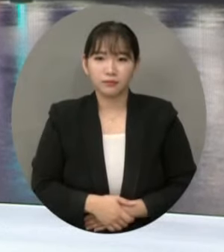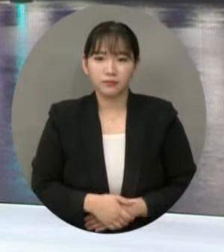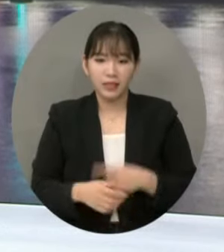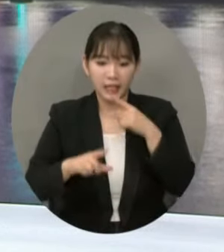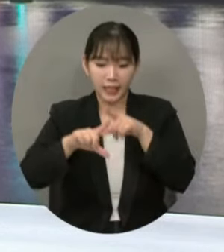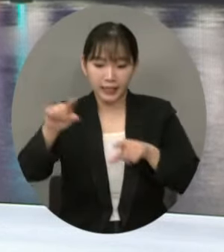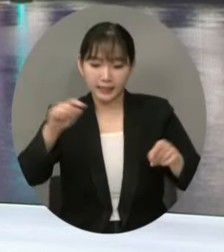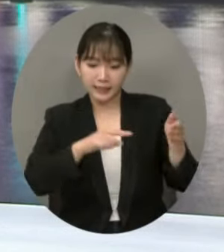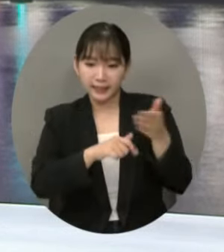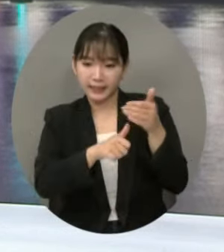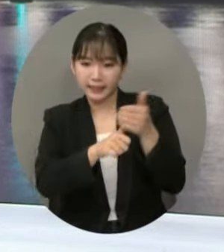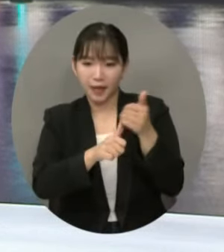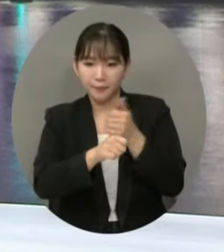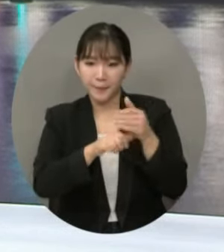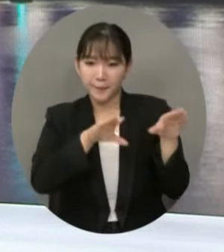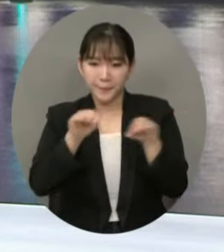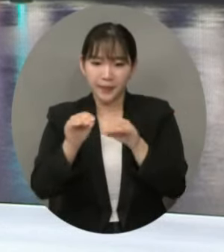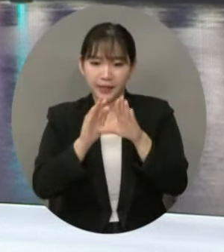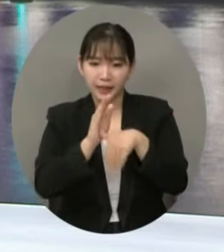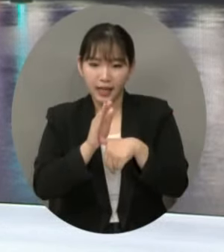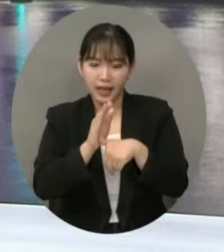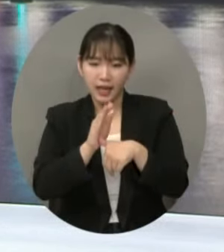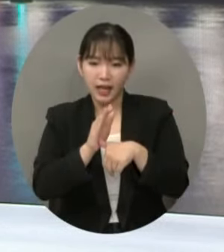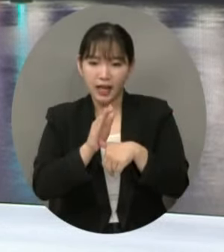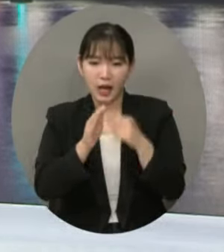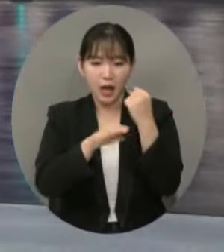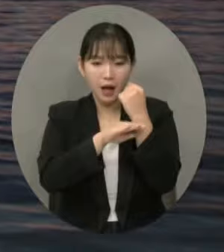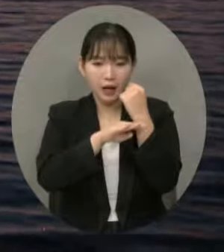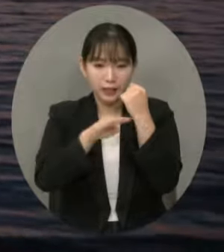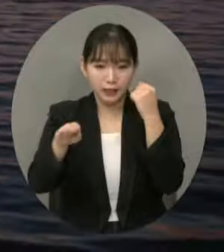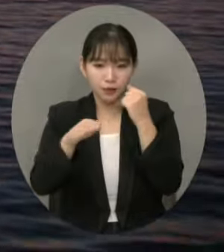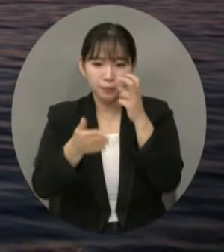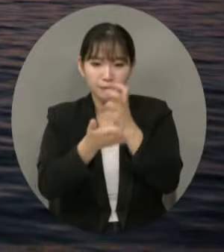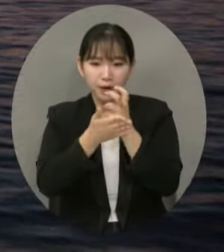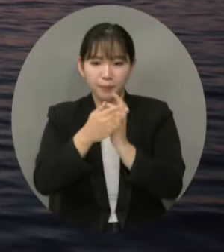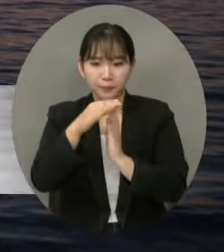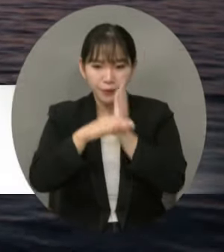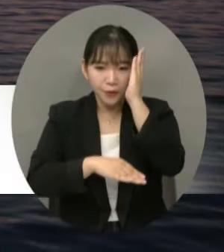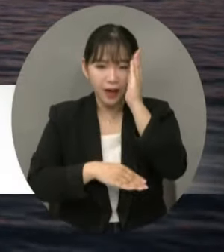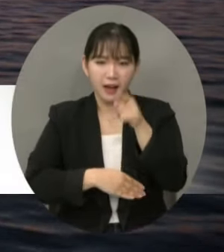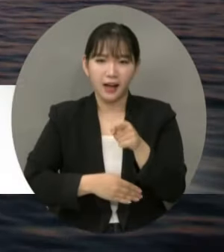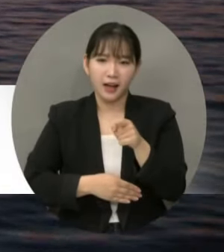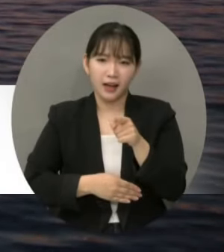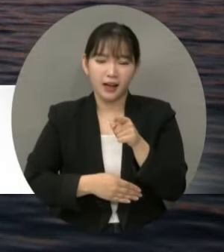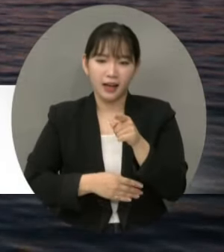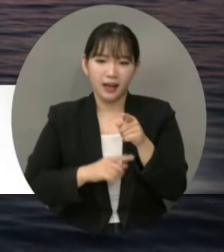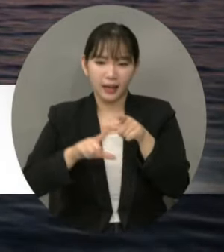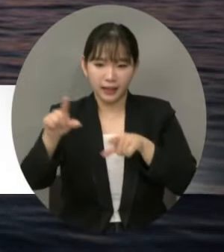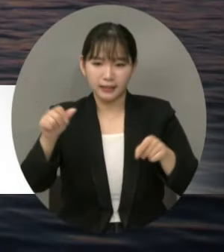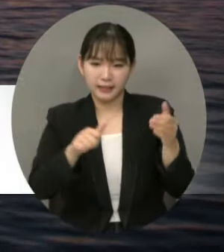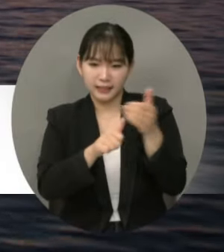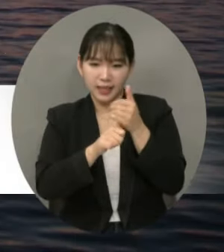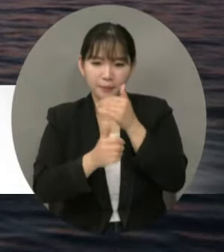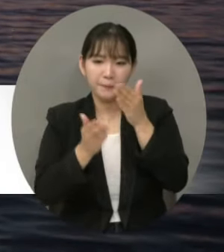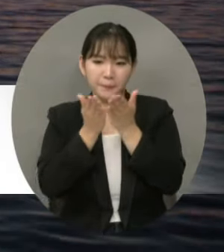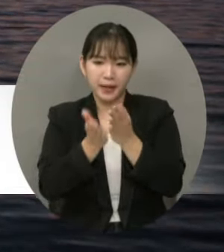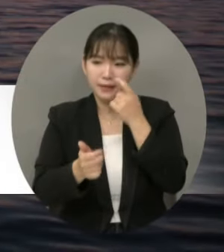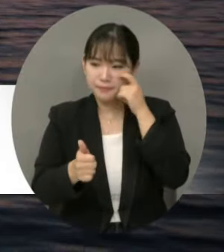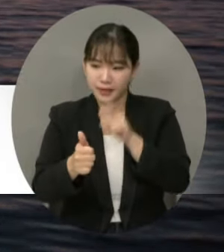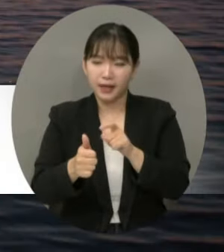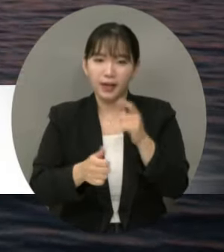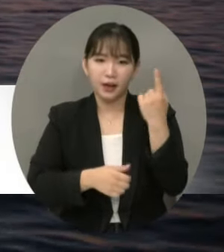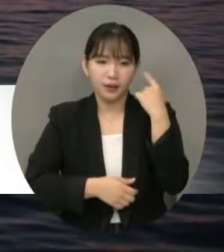갈치 포획 금지 기간 중 포획 허용 범위를 초과해 갈치를 잡아들인 어선이 적발됐습니다. 서해어업관리단은